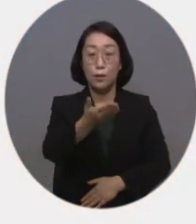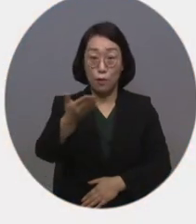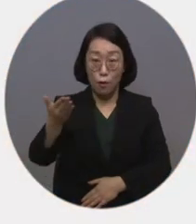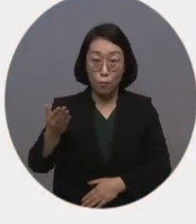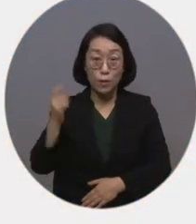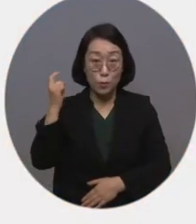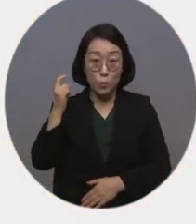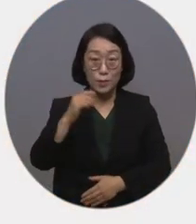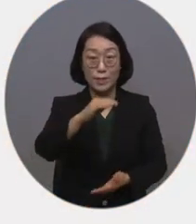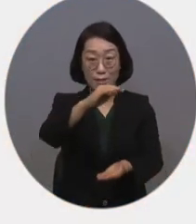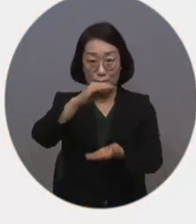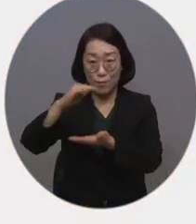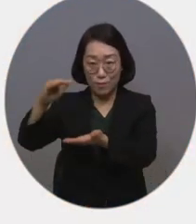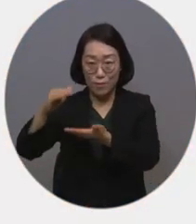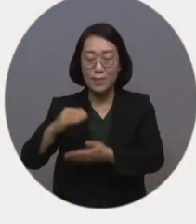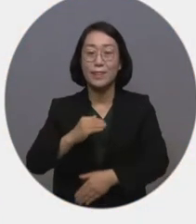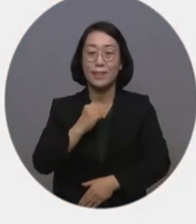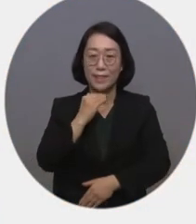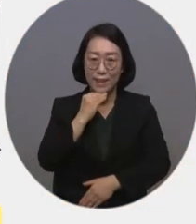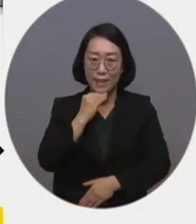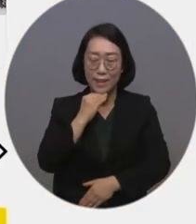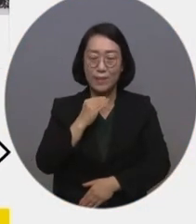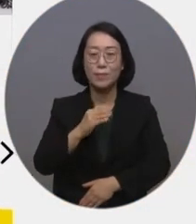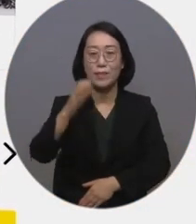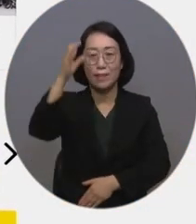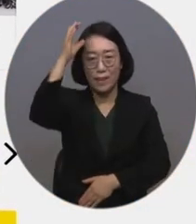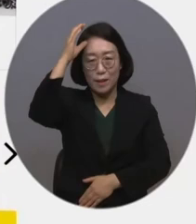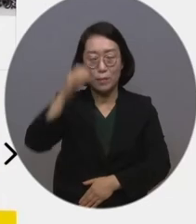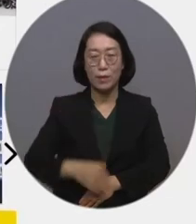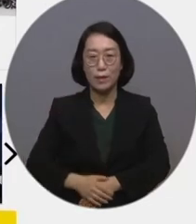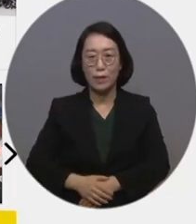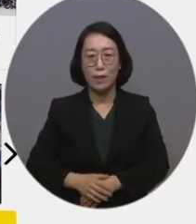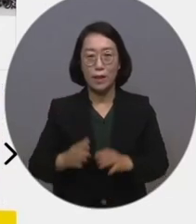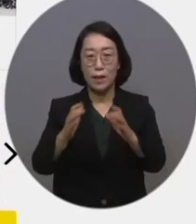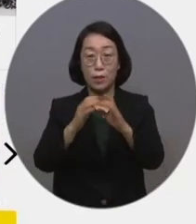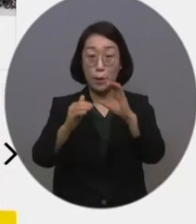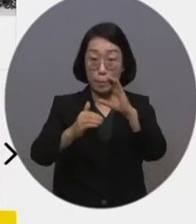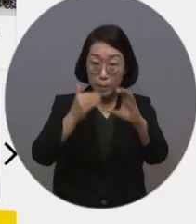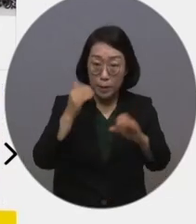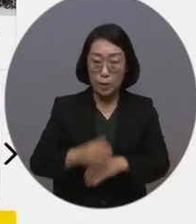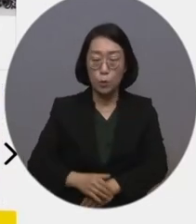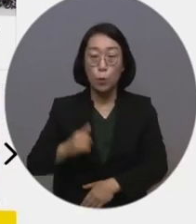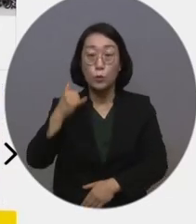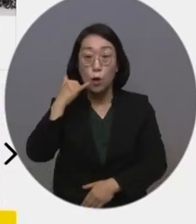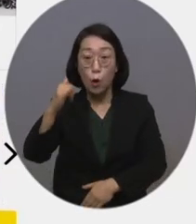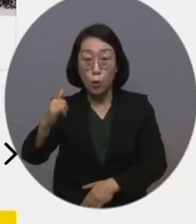여러분의 제보를 기다립니다. 웰페어뉴스 홈페이지 또는 전자우편,